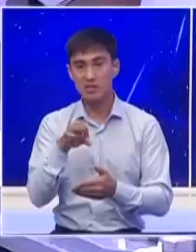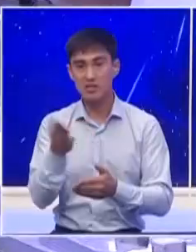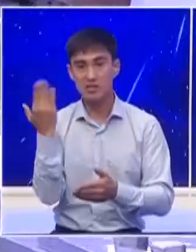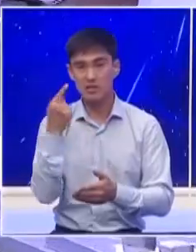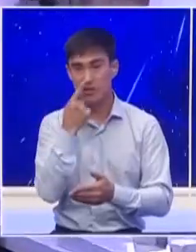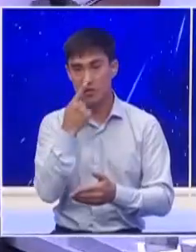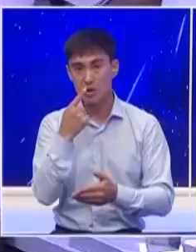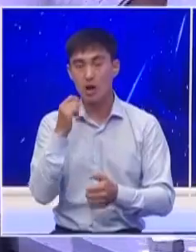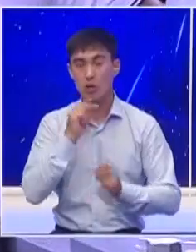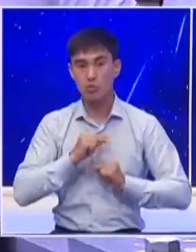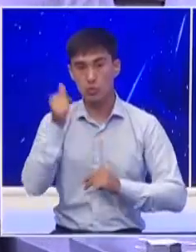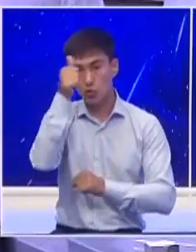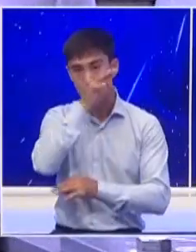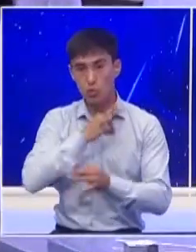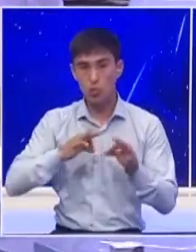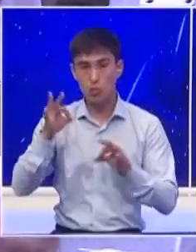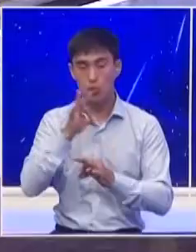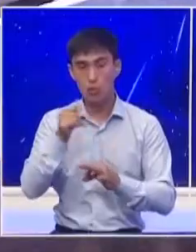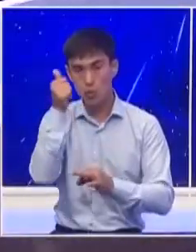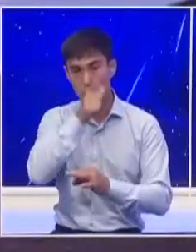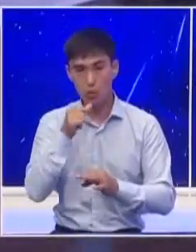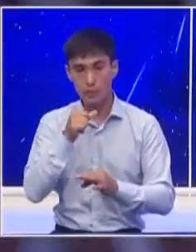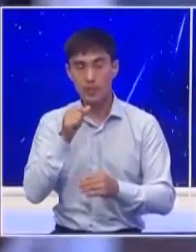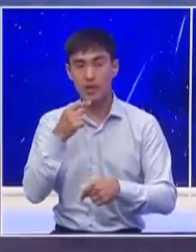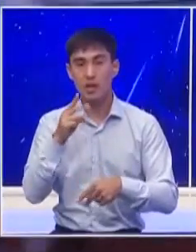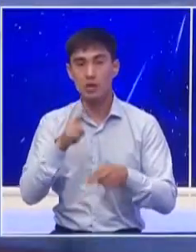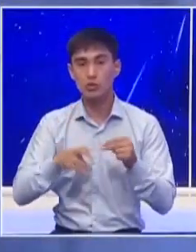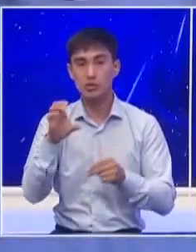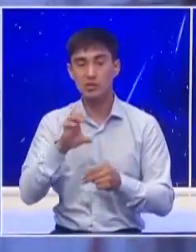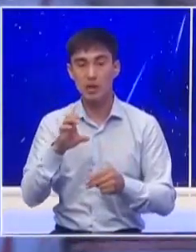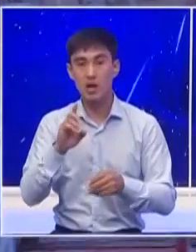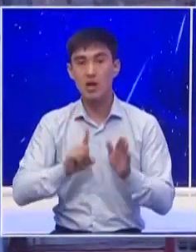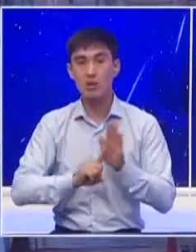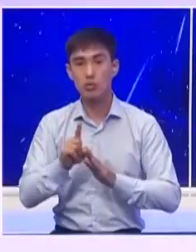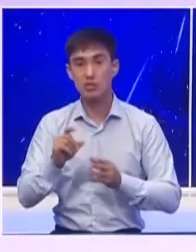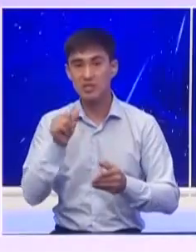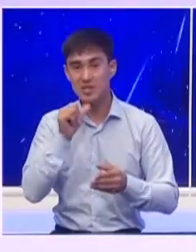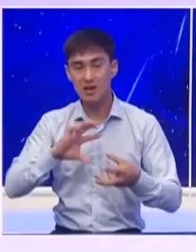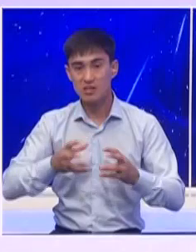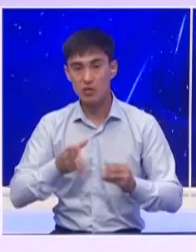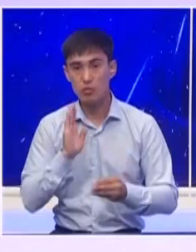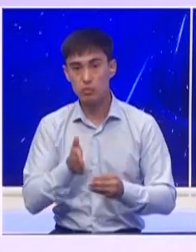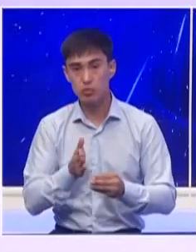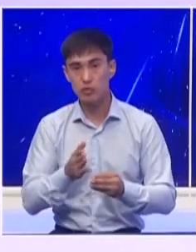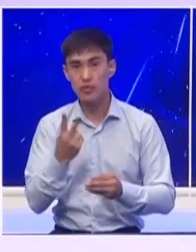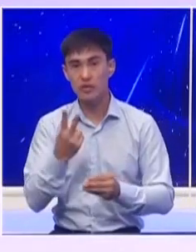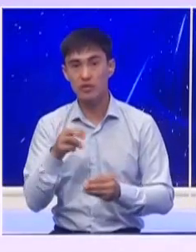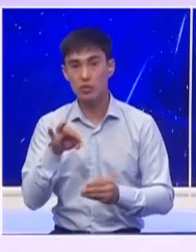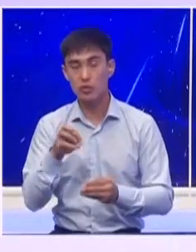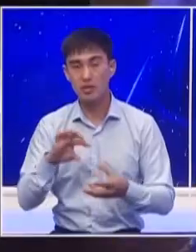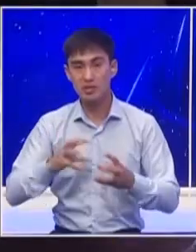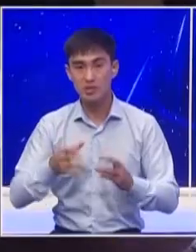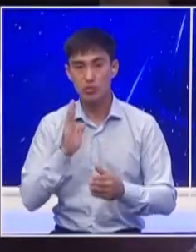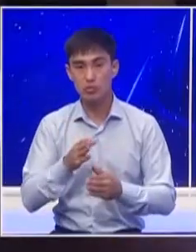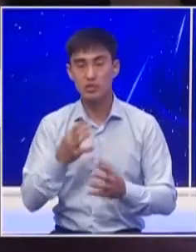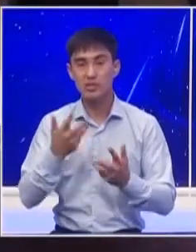предприятие работает круглый год. В конце сентября здесь приступят к переработке сахарной свеклы. В сутки на заводе перерабатывается 2 тонны сырья. В среднем в